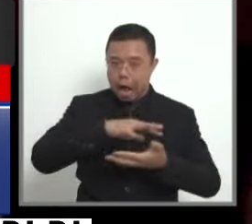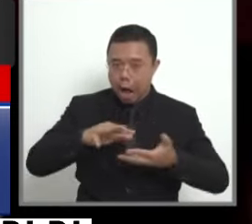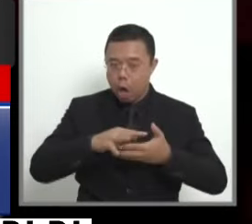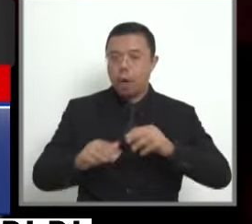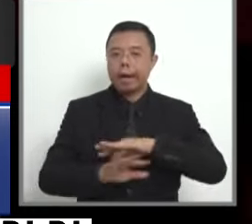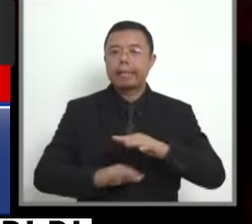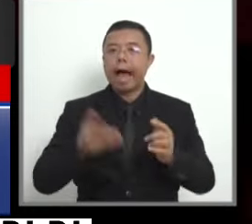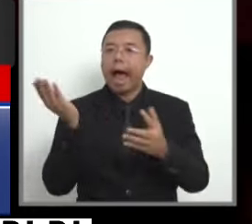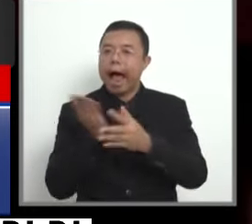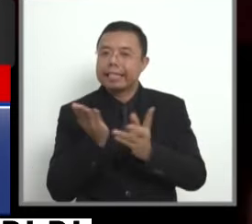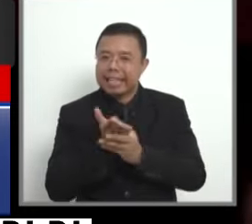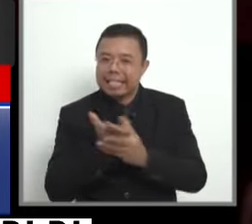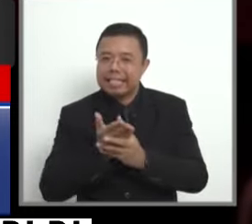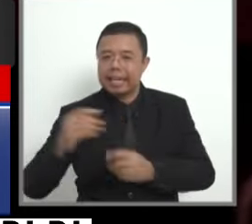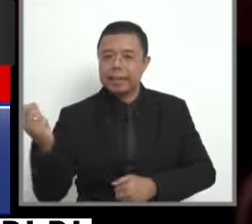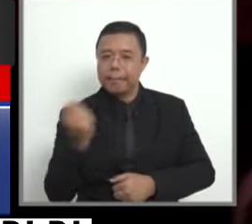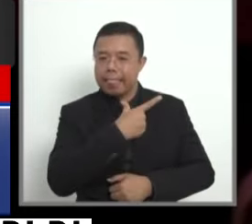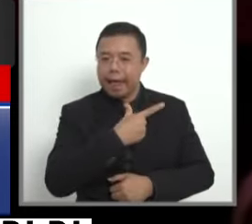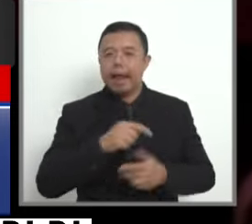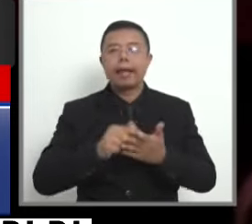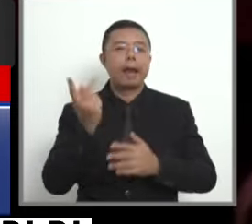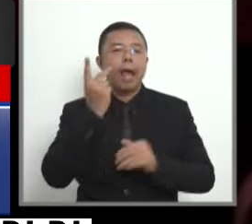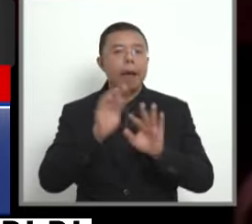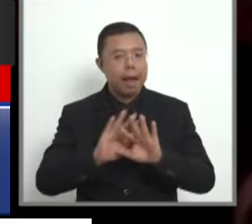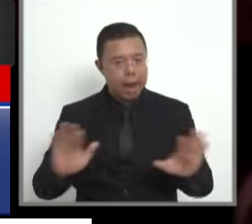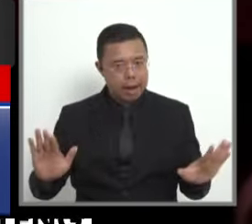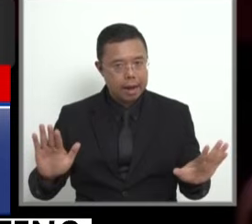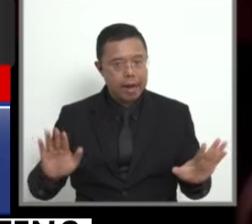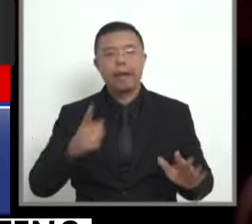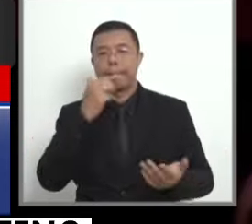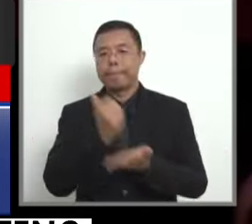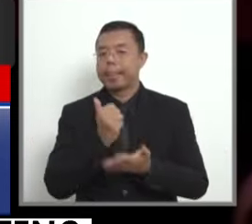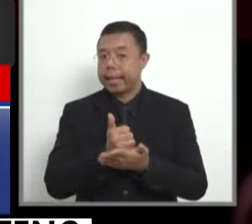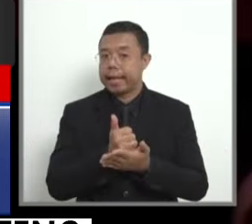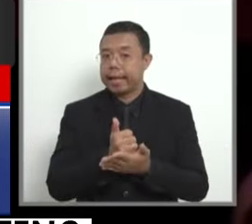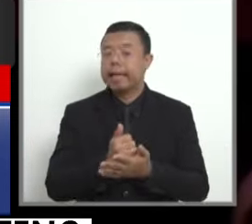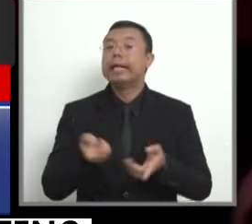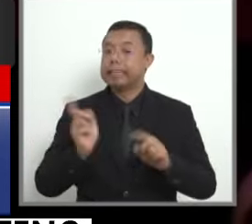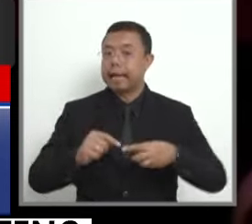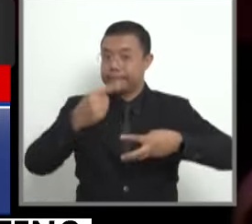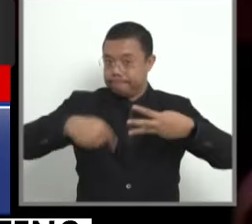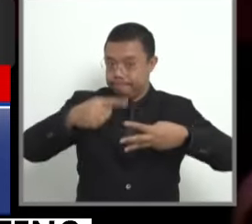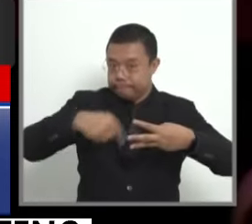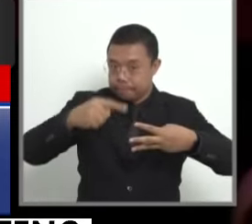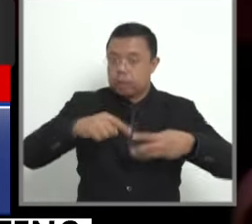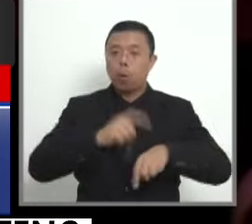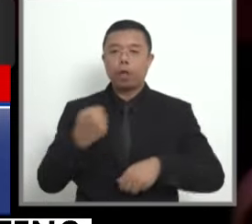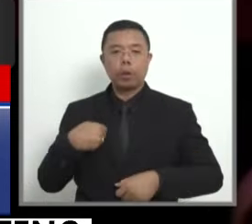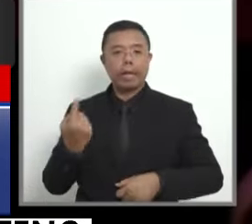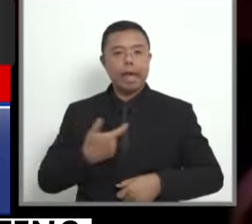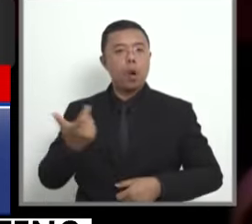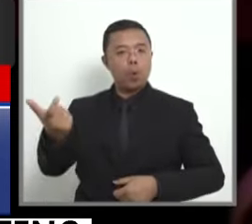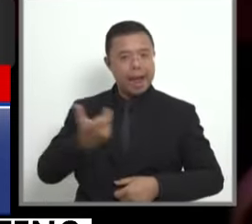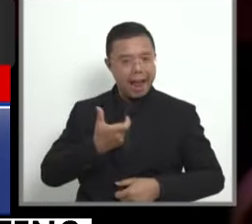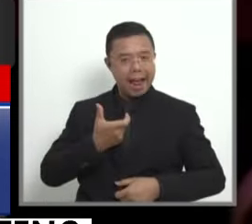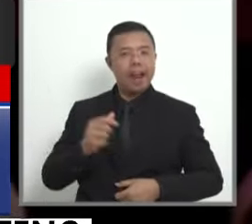akses kecepatan keamanan yang ini menjadi prioritas sehingga dengan cara seperti itu ketika kita mengundang